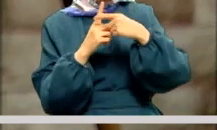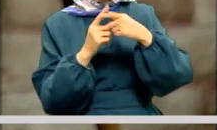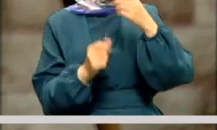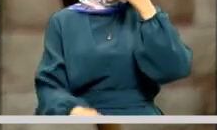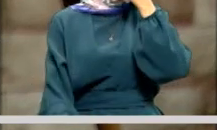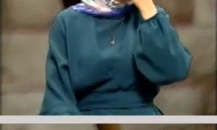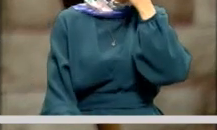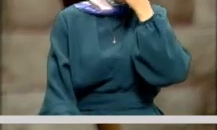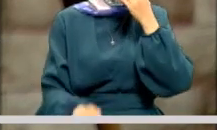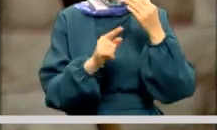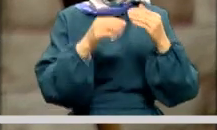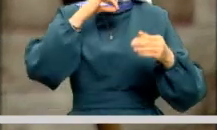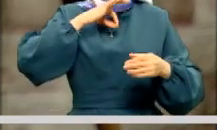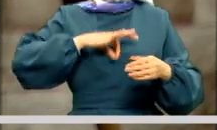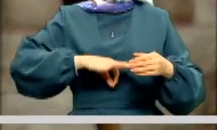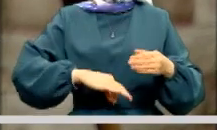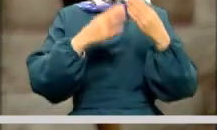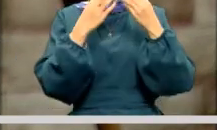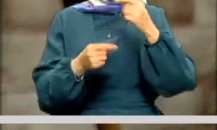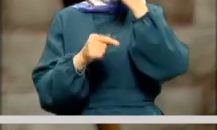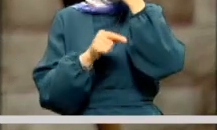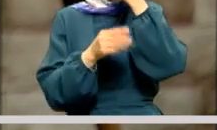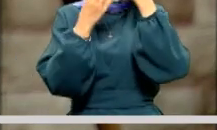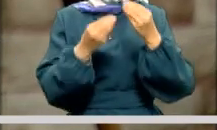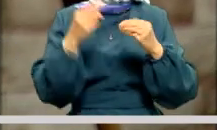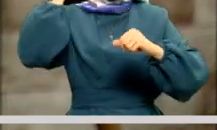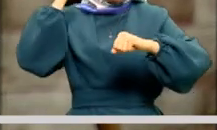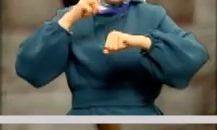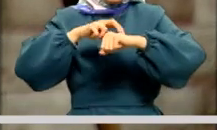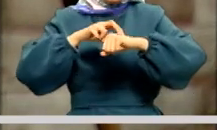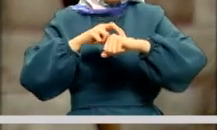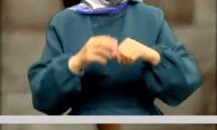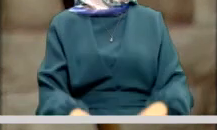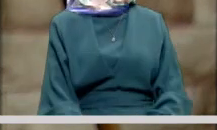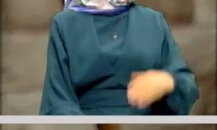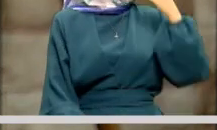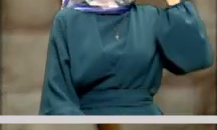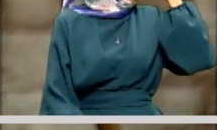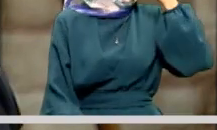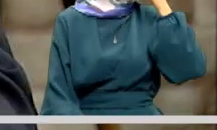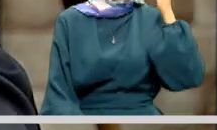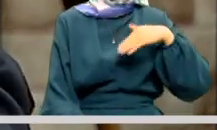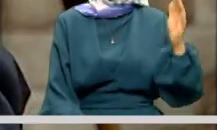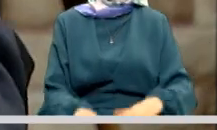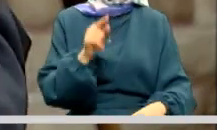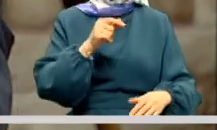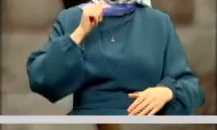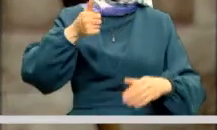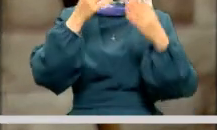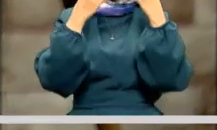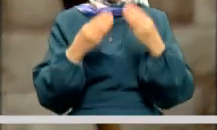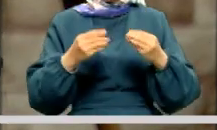yani Manevi anlamda bu korumayı da hatırlatan ya da anlatan bir şey şimdi günlük